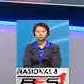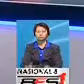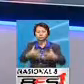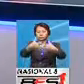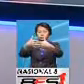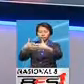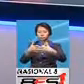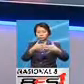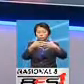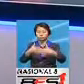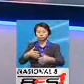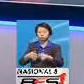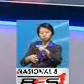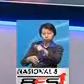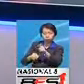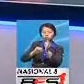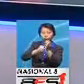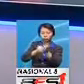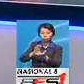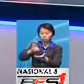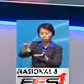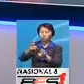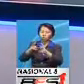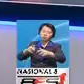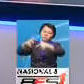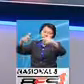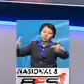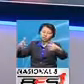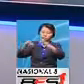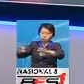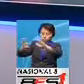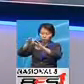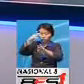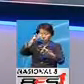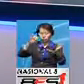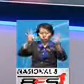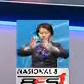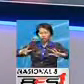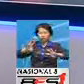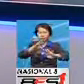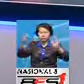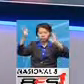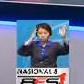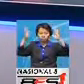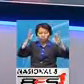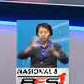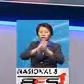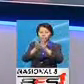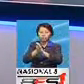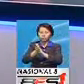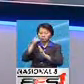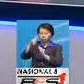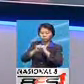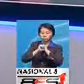Amerika Syarikat diakui sebagai sumber pelaburan paling besar dan penting bagi ASEAN dan Malaysia untuk itu momentum